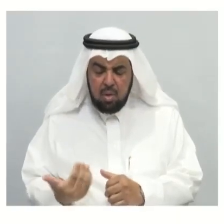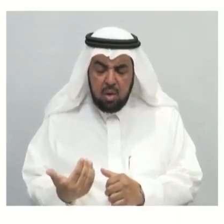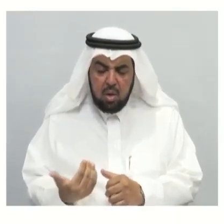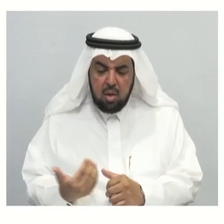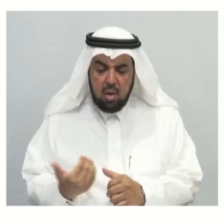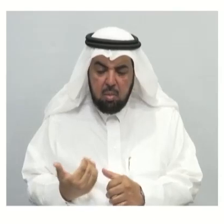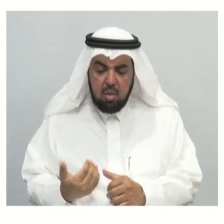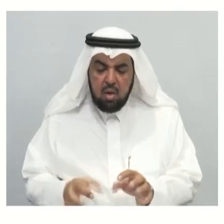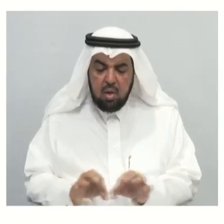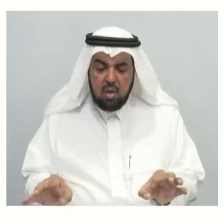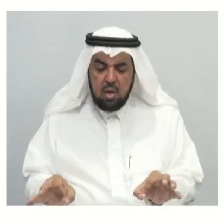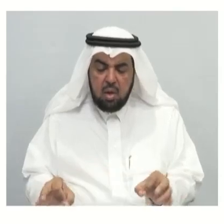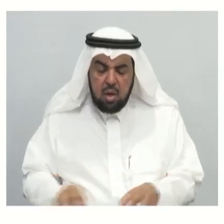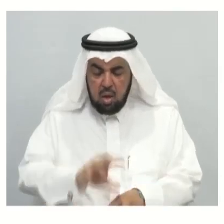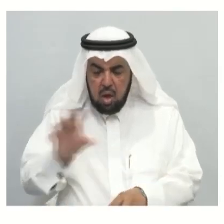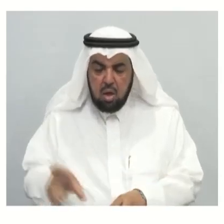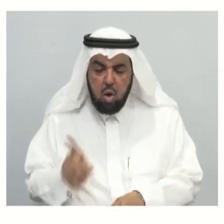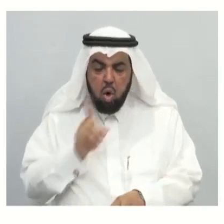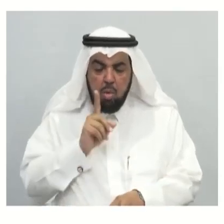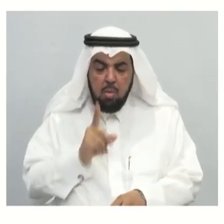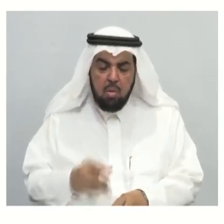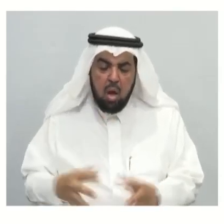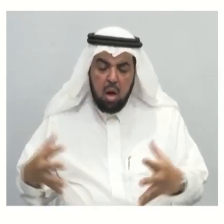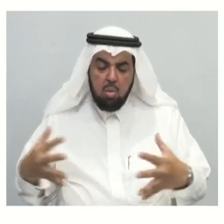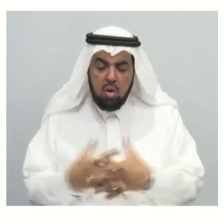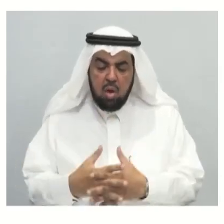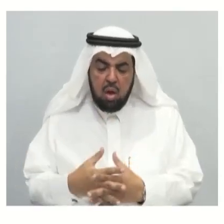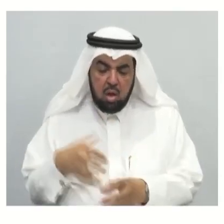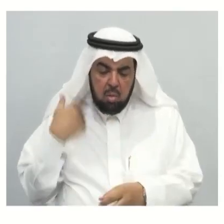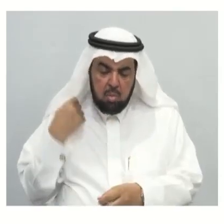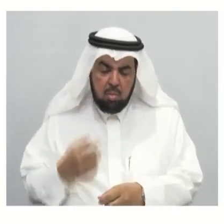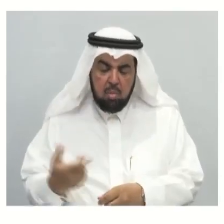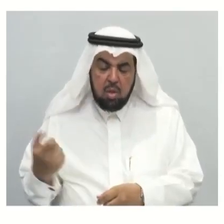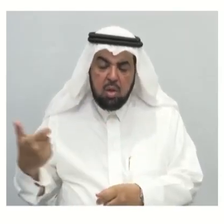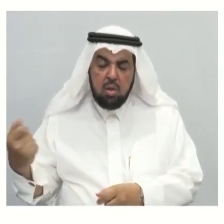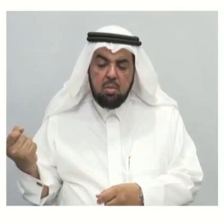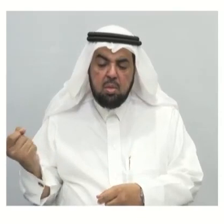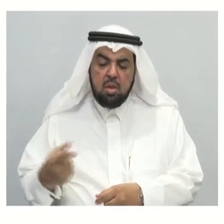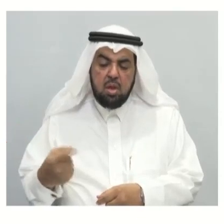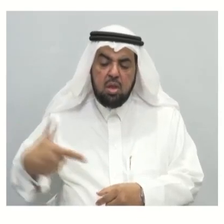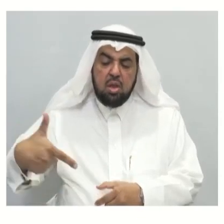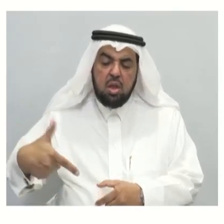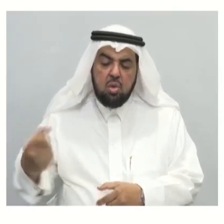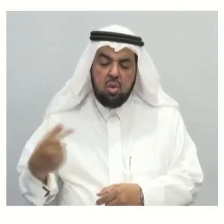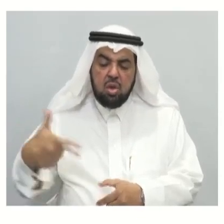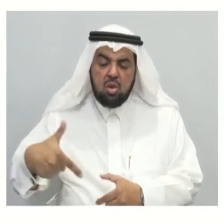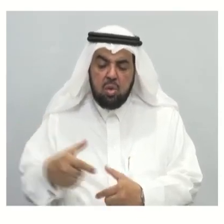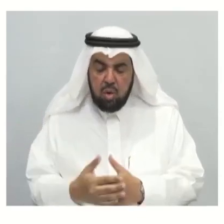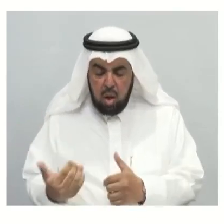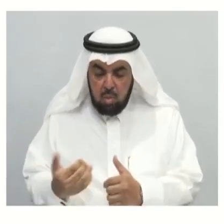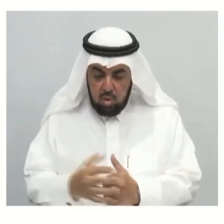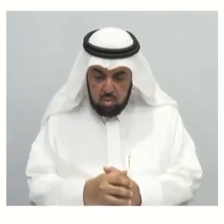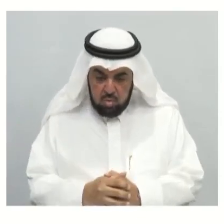قبل ماذا قبل انشاء هيئه الامم المتحده بكم بنحو سته اشهر